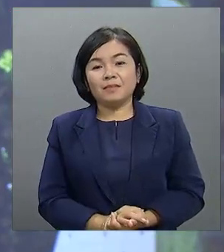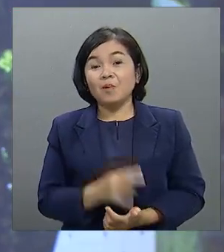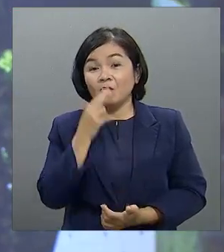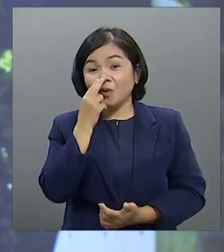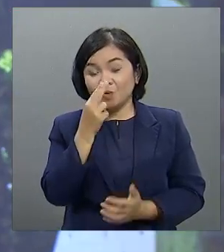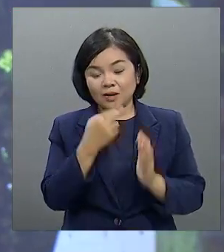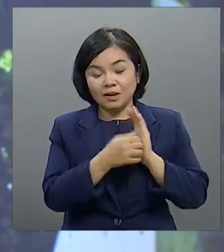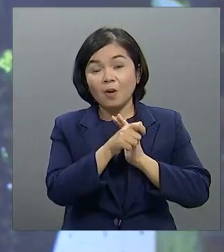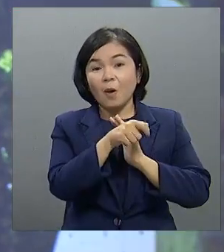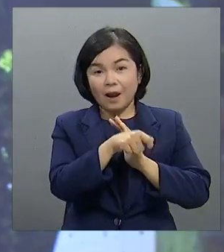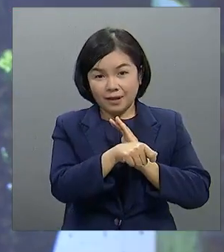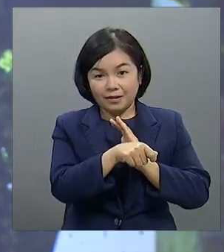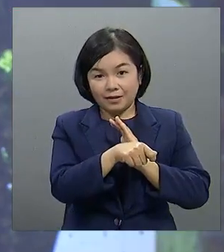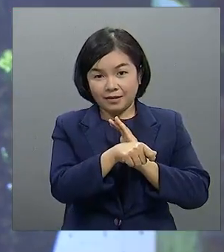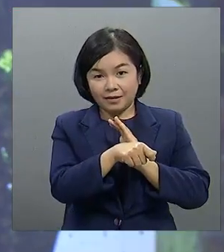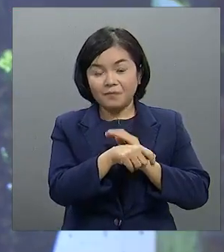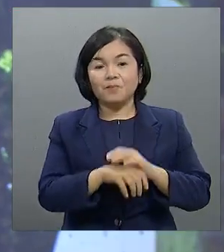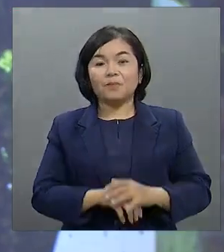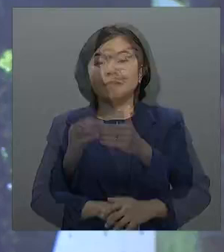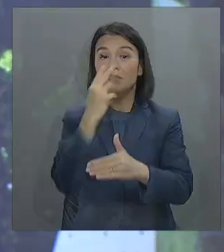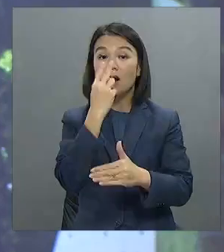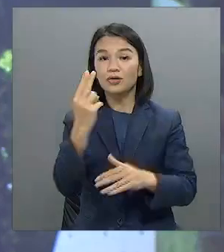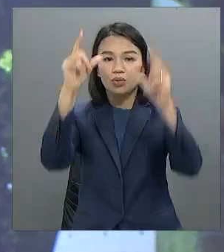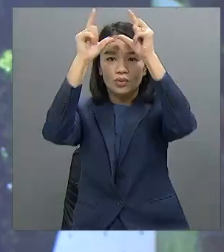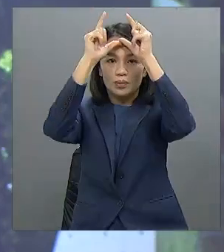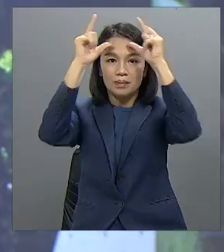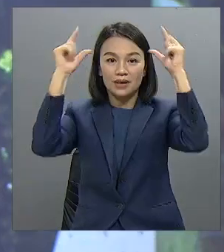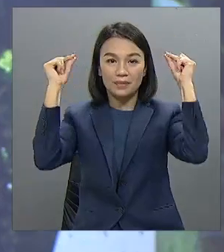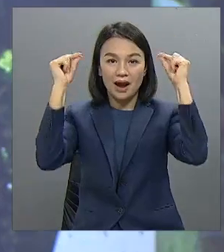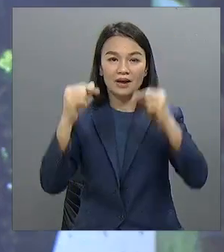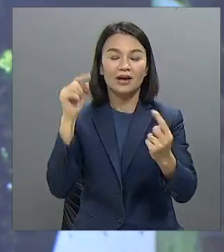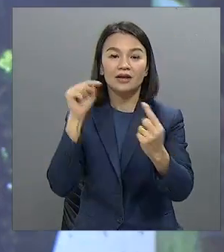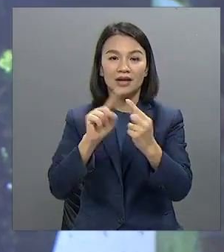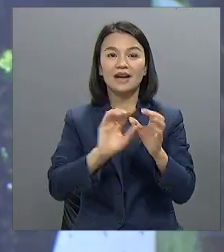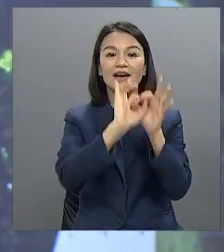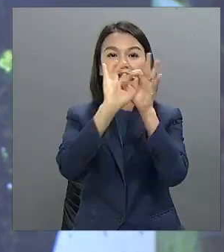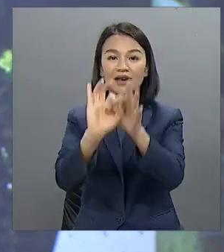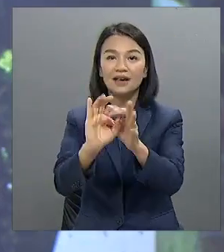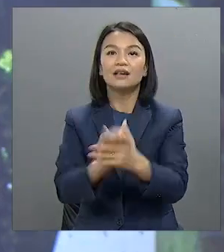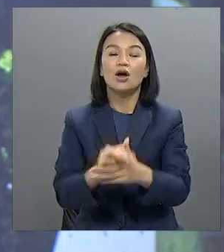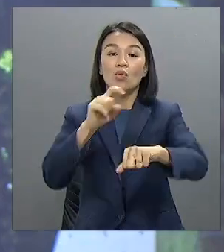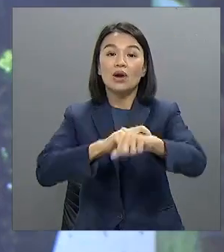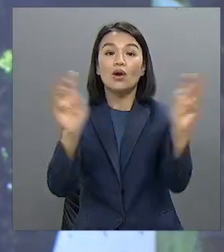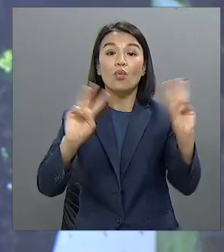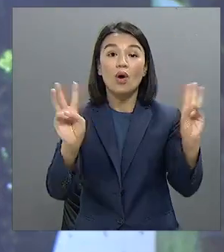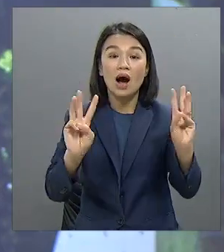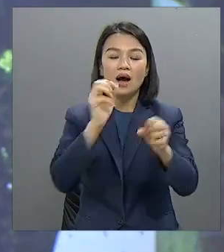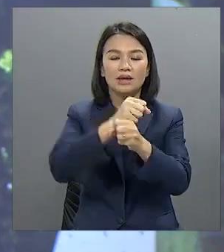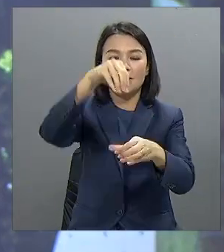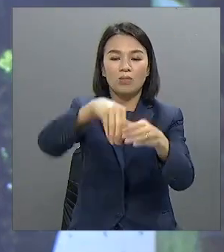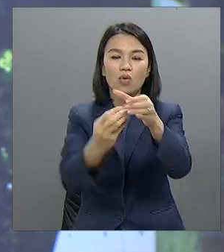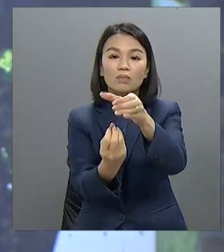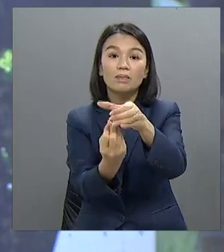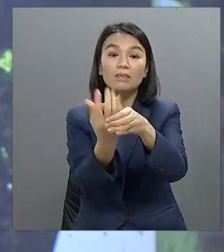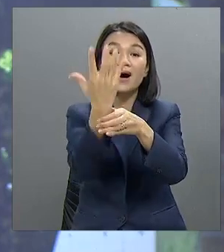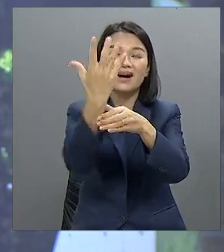านะคะจะพาคุณผู้ชมไปพบกับพยาบาลท่านนึงค่ะที่ใช้เวลาว่างให้เป็นประโยชน์ด้วยการปลูกผักไฮโดรโปรนิกแบบปลอดสารนะคะ